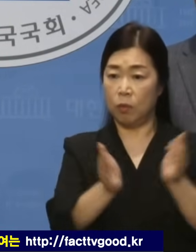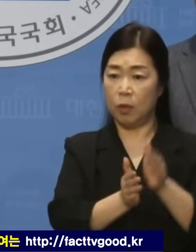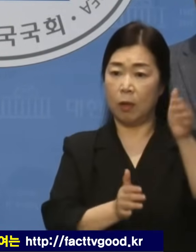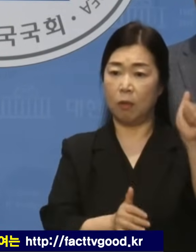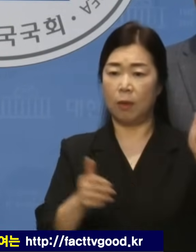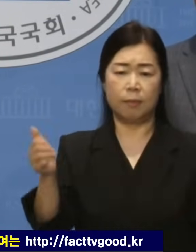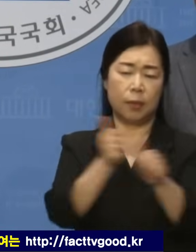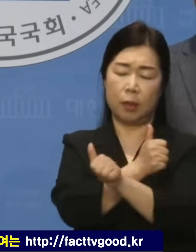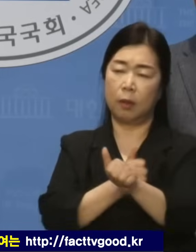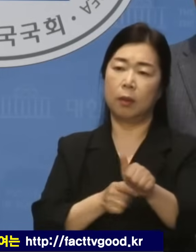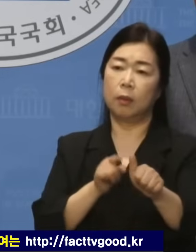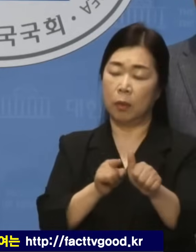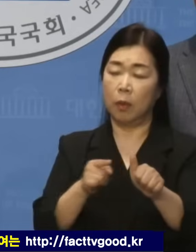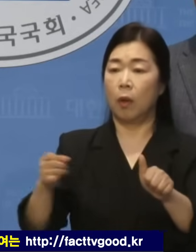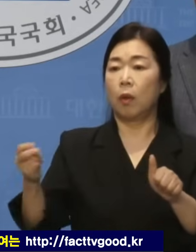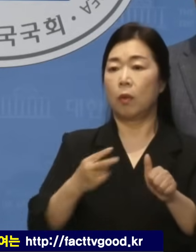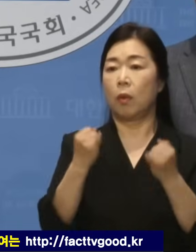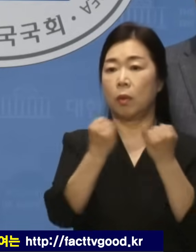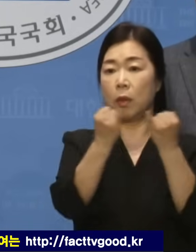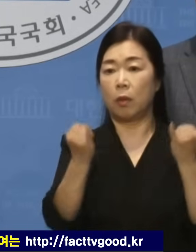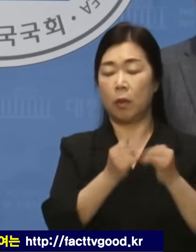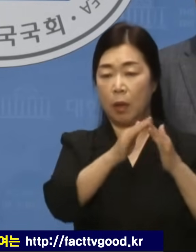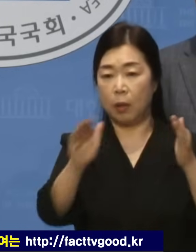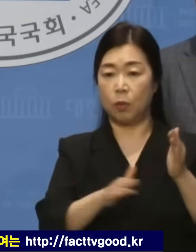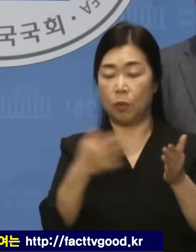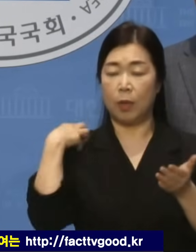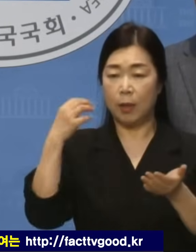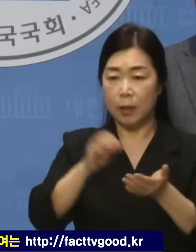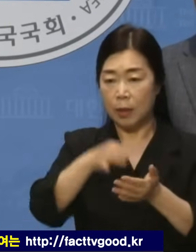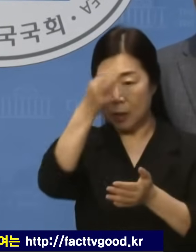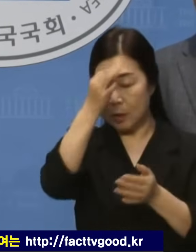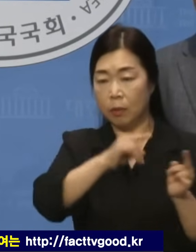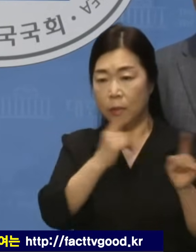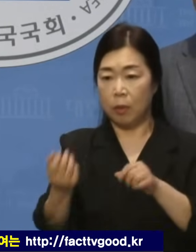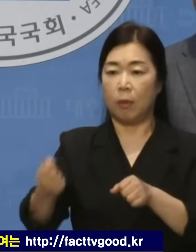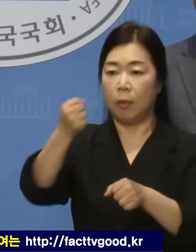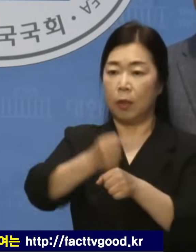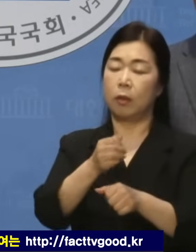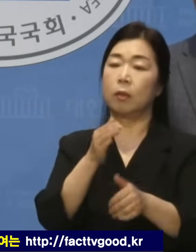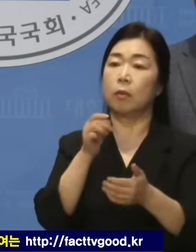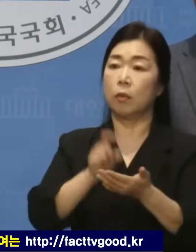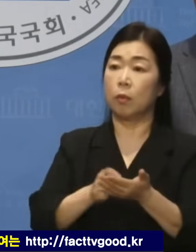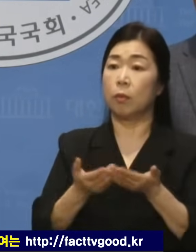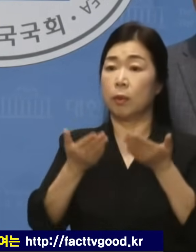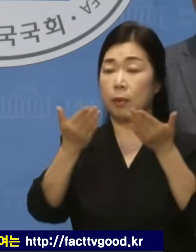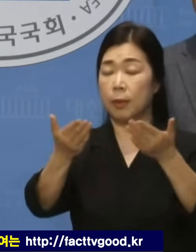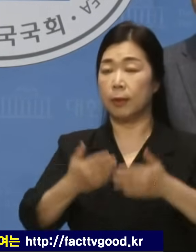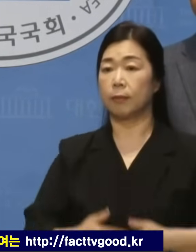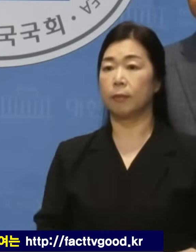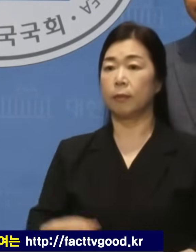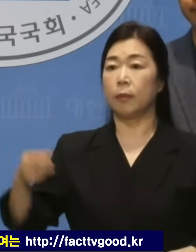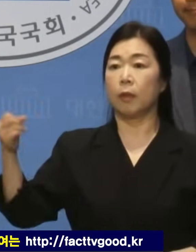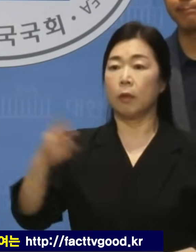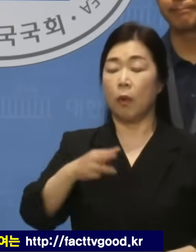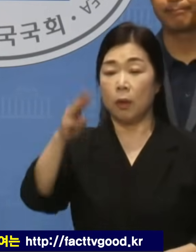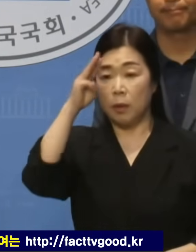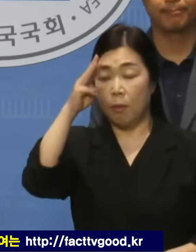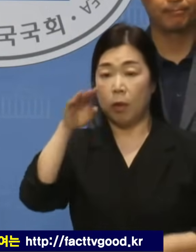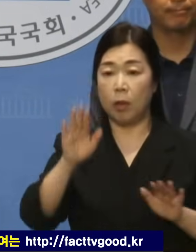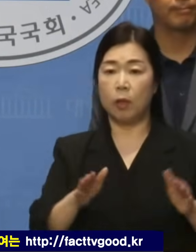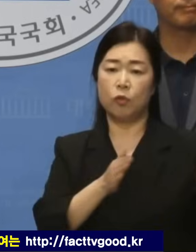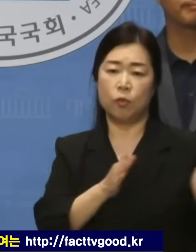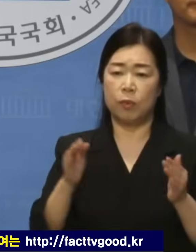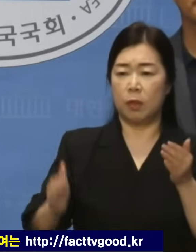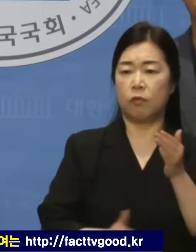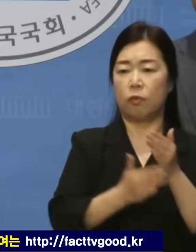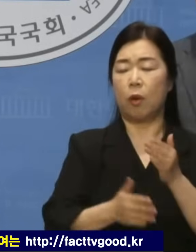조치 그리고 여가부의 기능 정상화 재건을 위한 정부 역할을 촉구하려 합니다. 또한 젠버리의 부실 준비